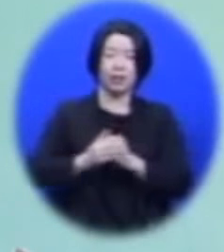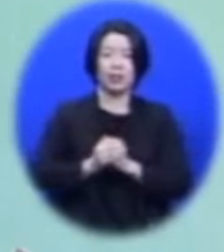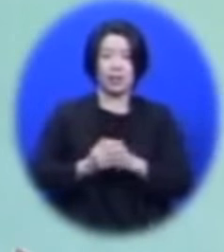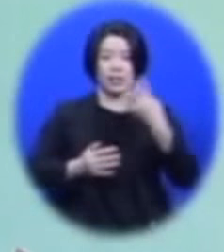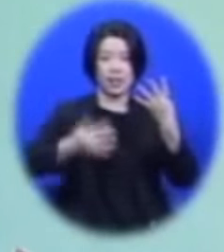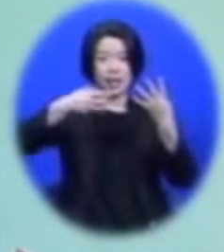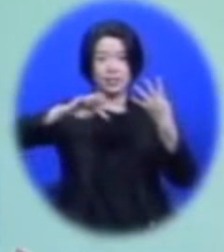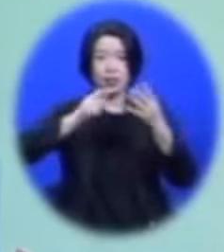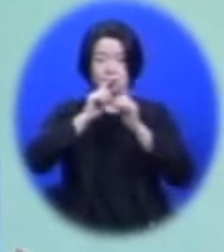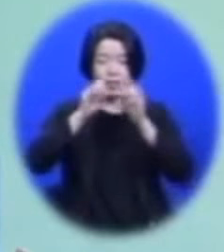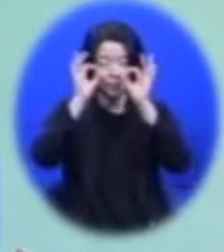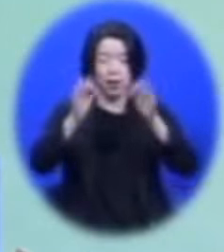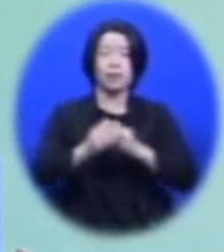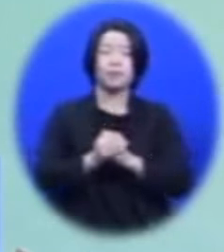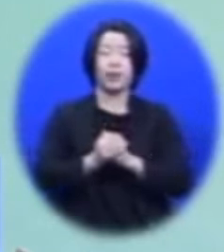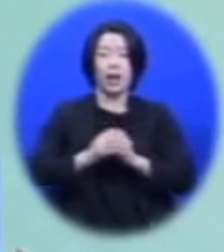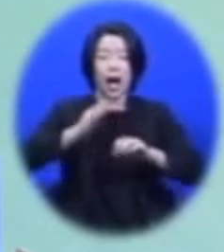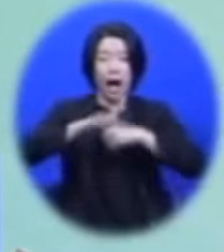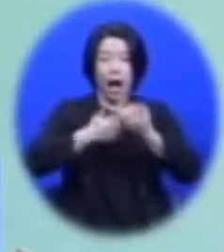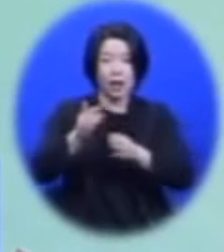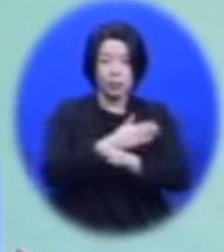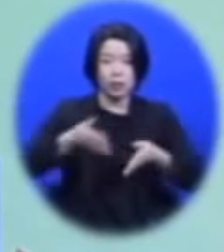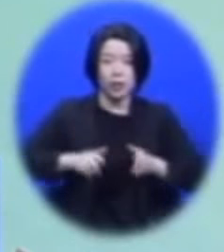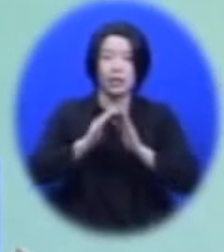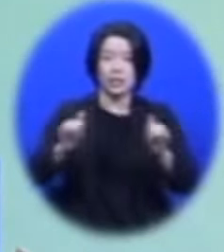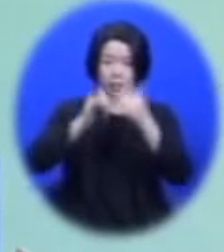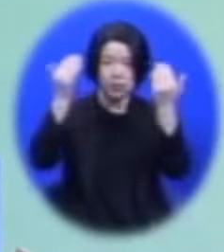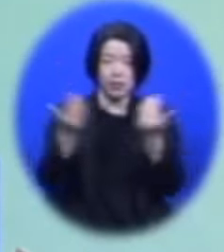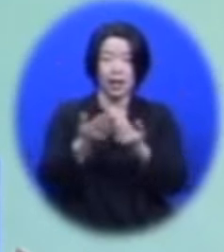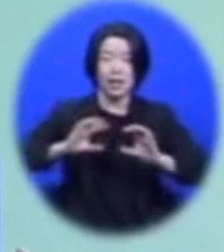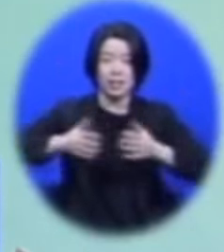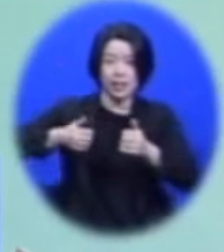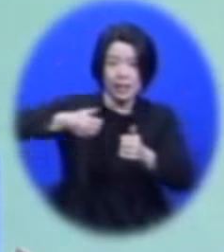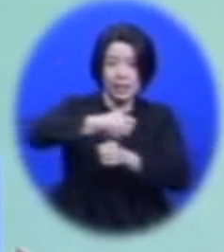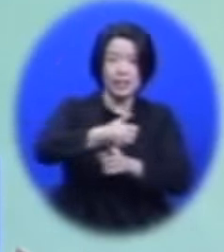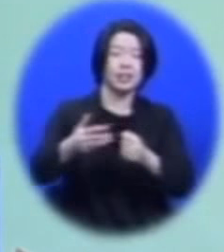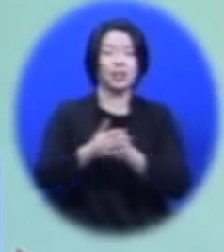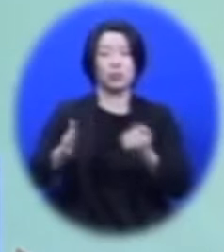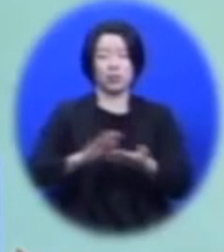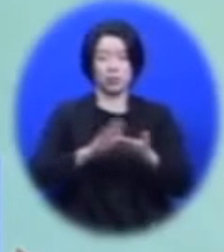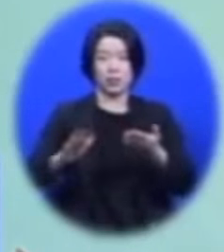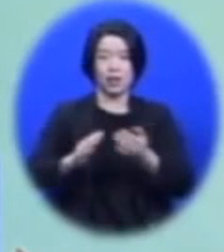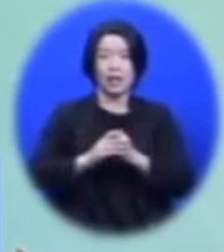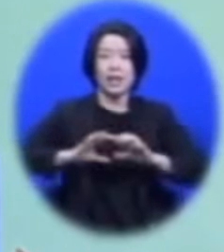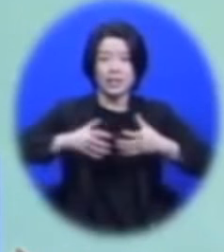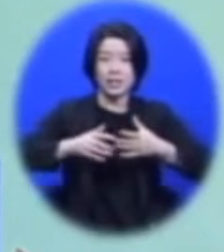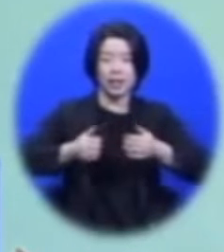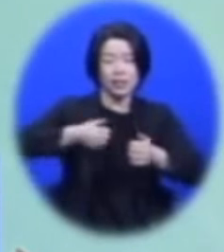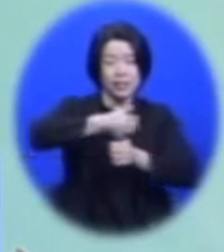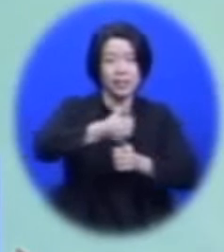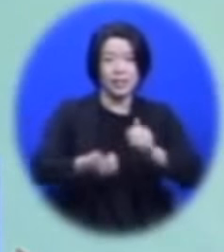4절 말씀해 보죠. 하나님에게서 태어난 사람은 다 세상을 이기기 때문입니다. 세상을 이긴